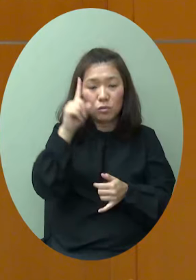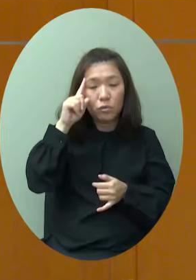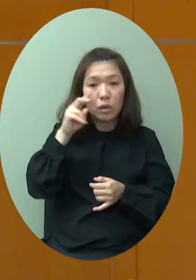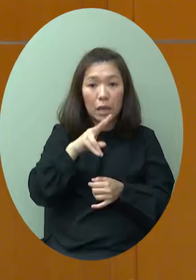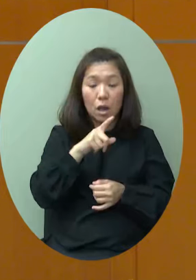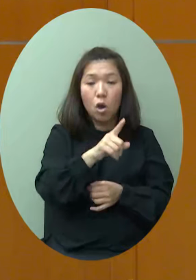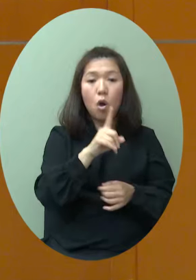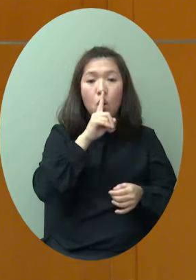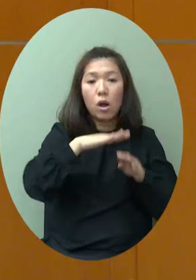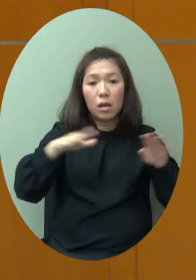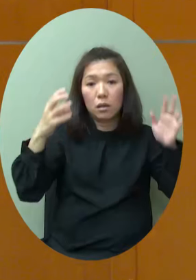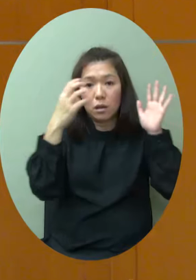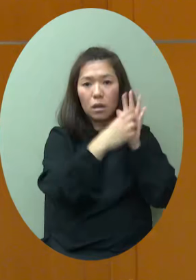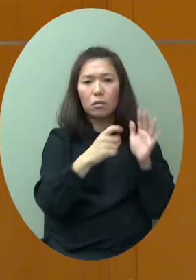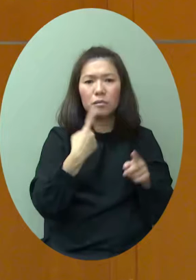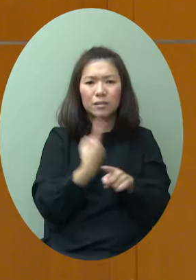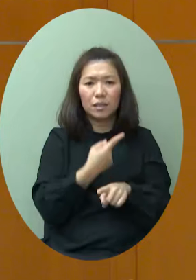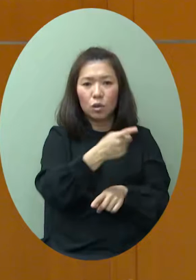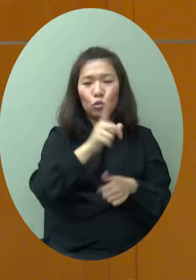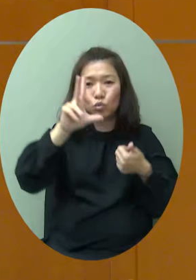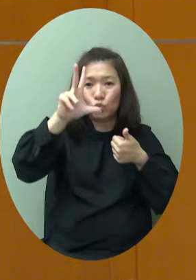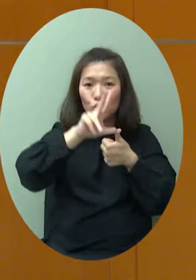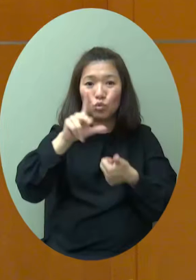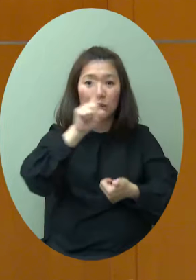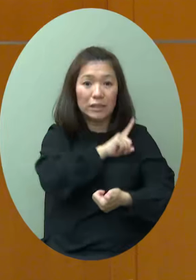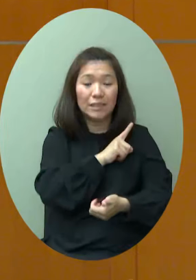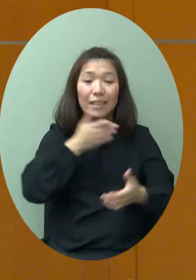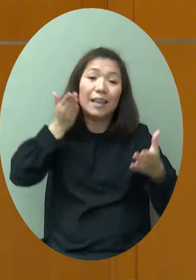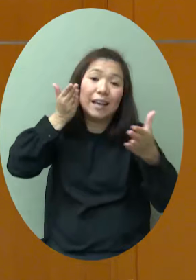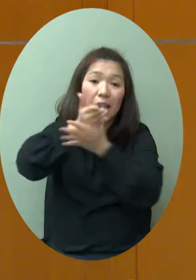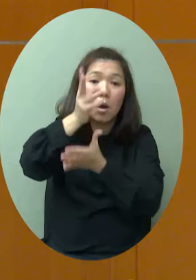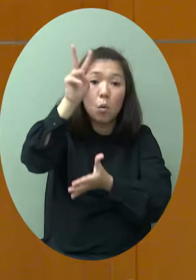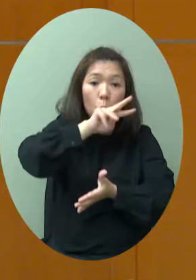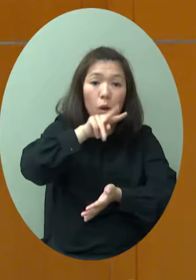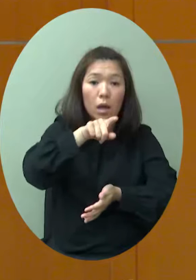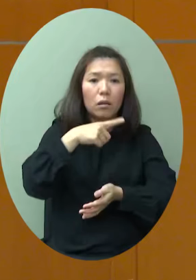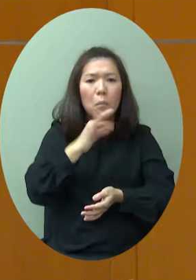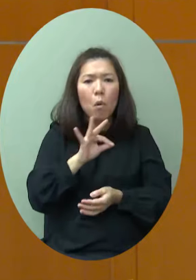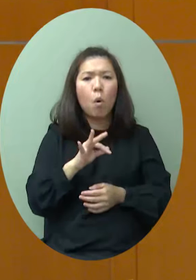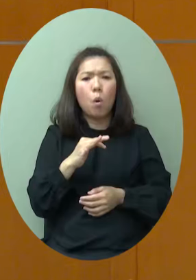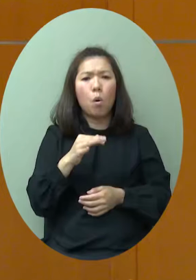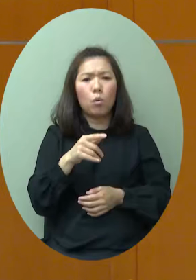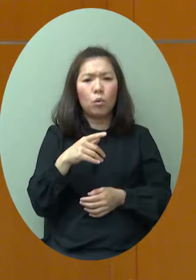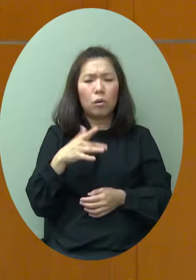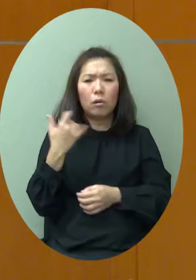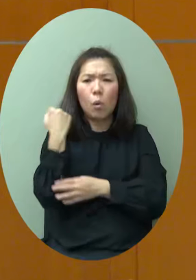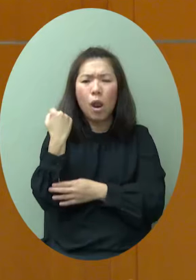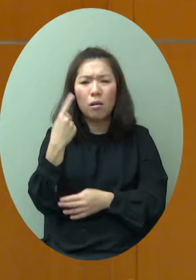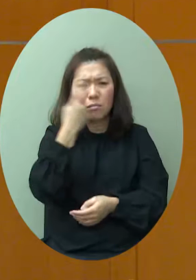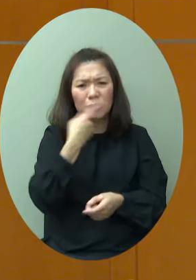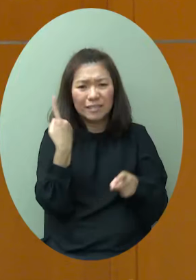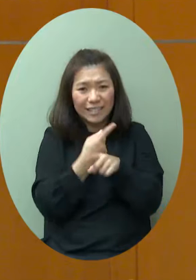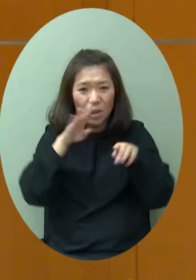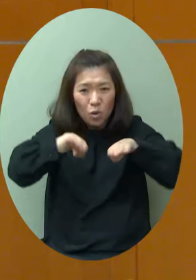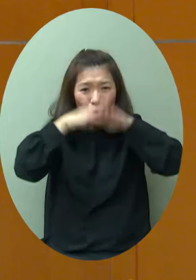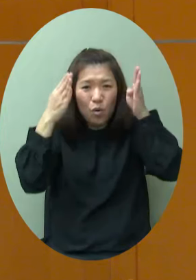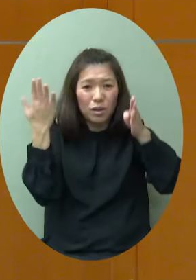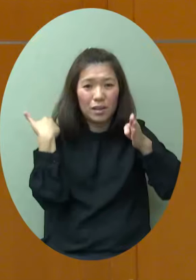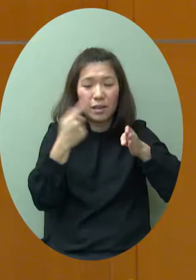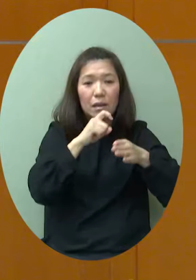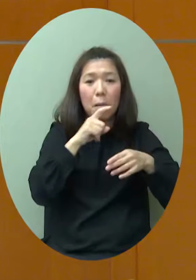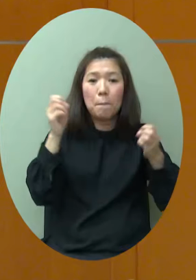肆而家用安心出行係冇一個主動可以揾到食客去檢疫嘅功能啦。咁其實比起一開始而之前嘅